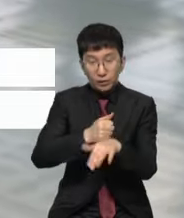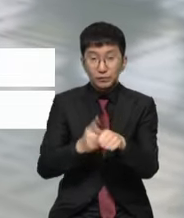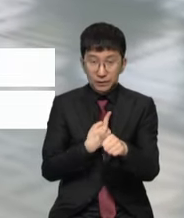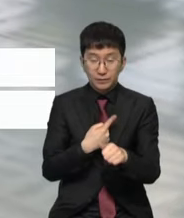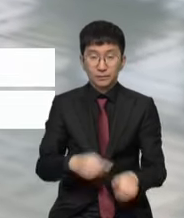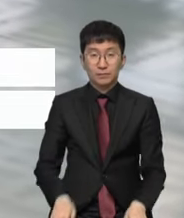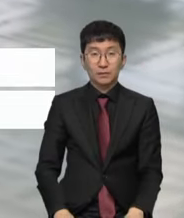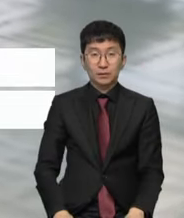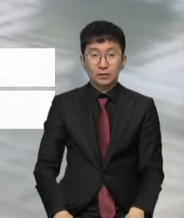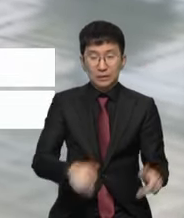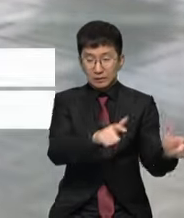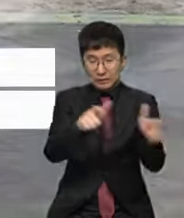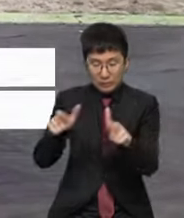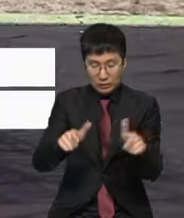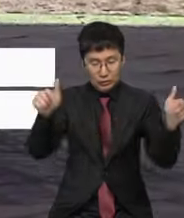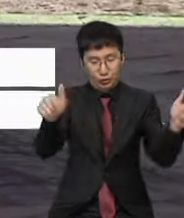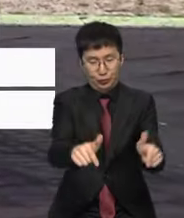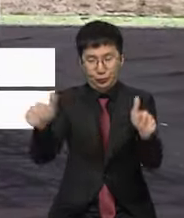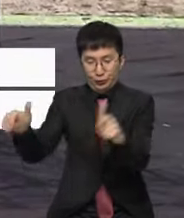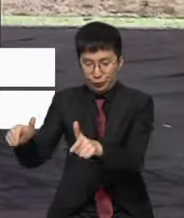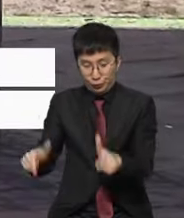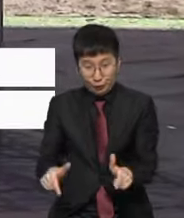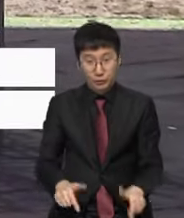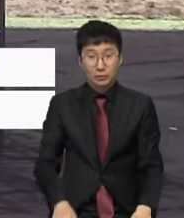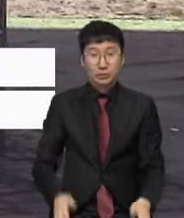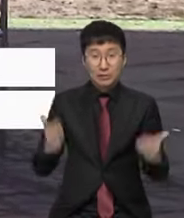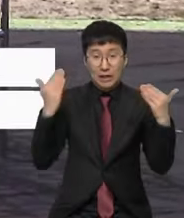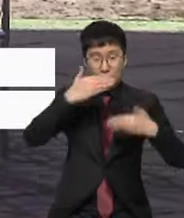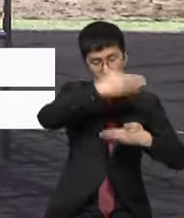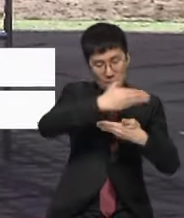급감하면서 지역 소멸이 가속화하고 있고 문을 닫는